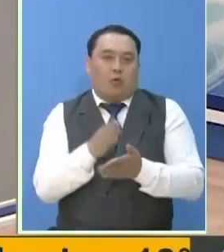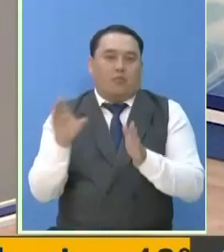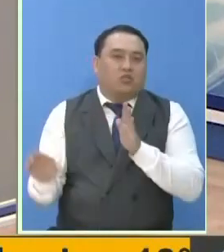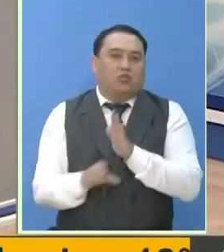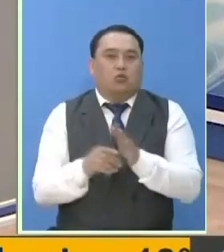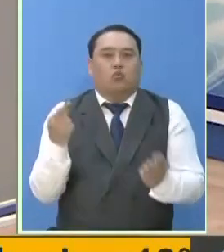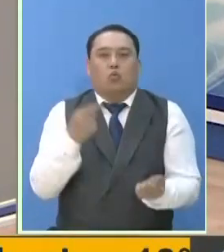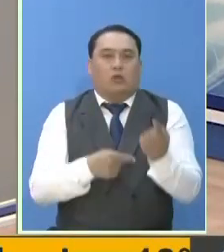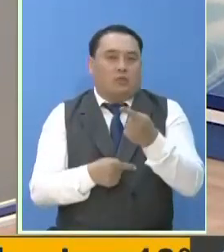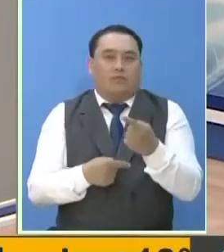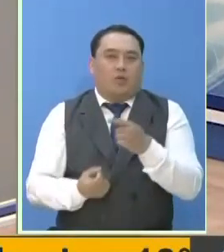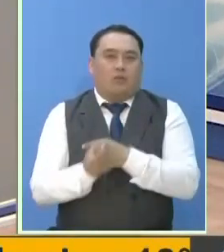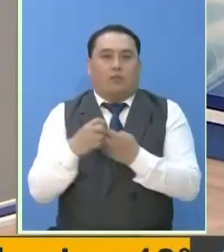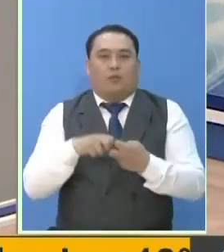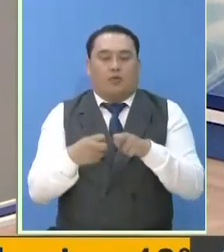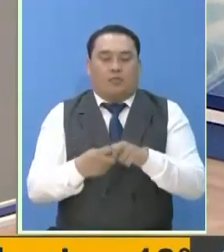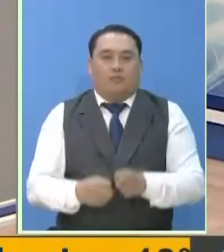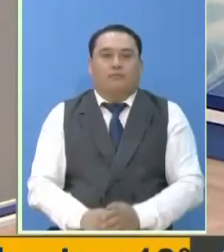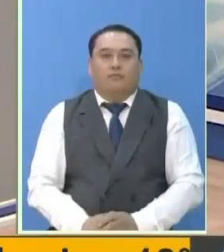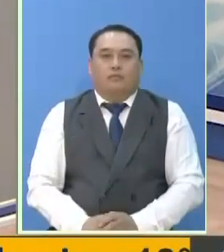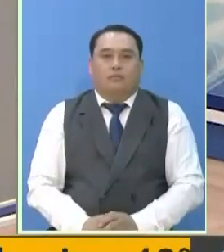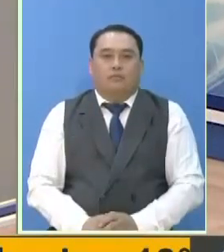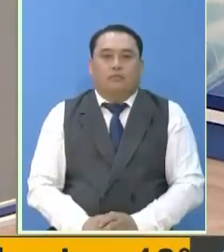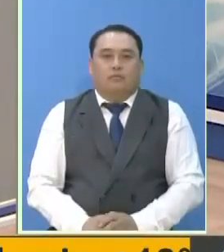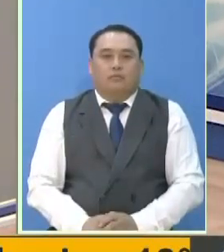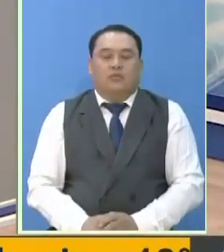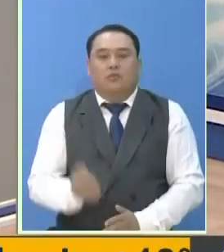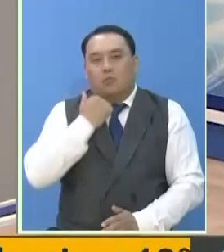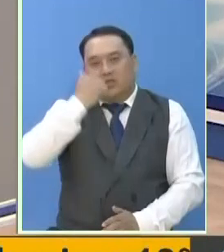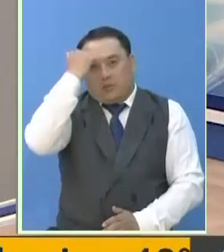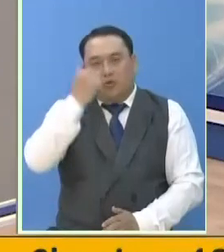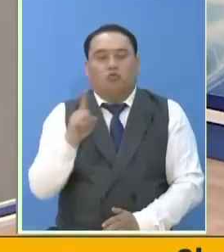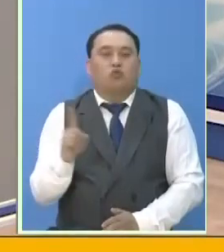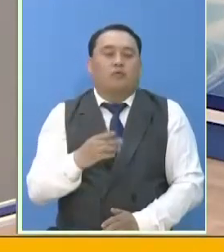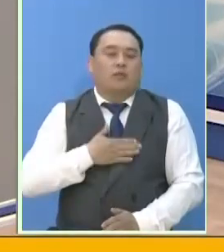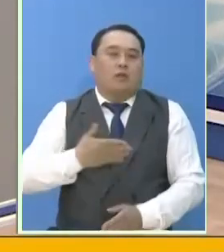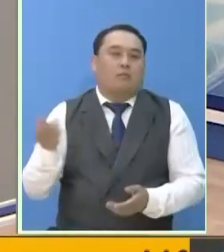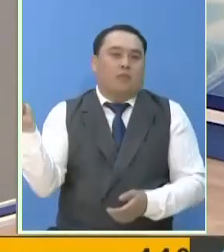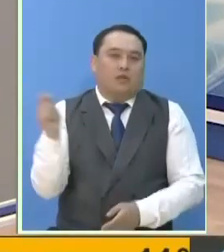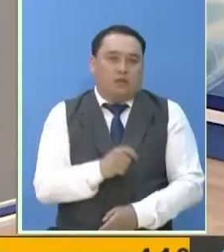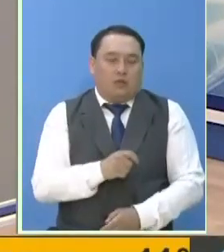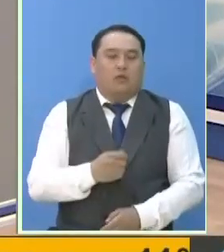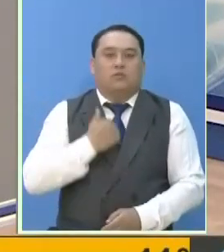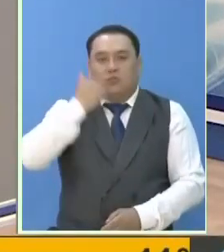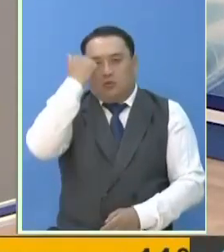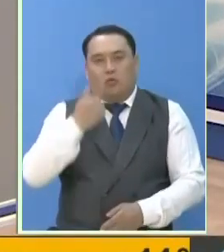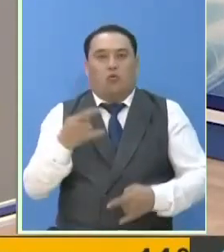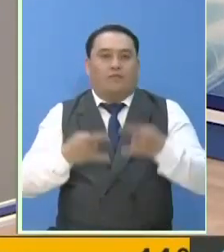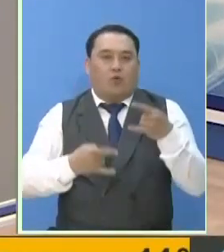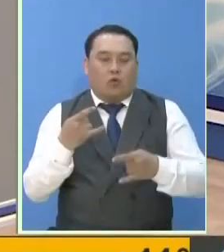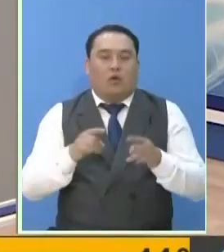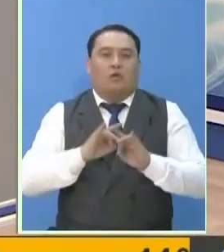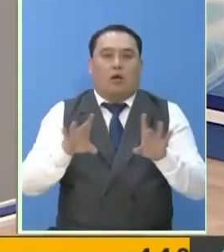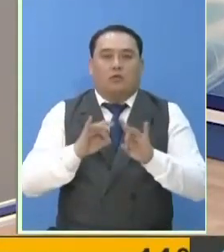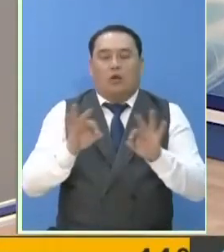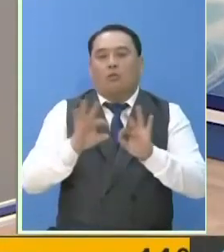друг от друга, и чтобы не возникал конфликт интересов. Ну что ж, спасибо вам за то, что вы нашли время прийти к нам сюда, в студию прямого эфира программы